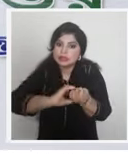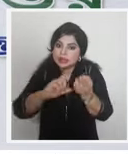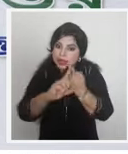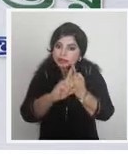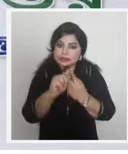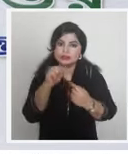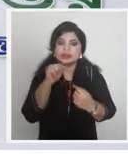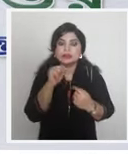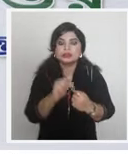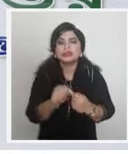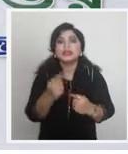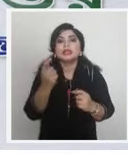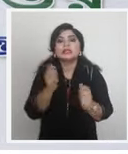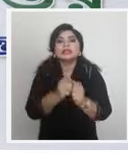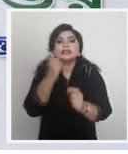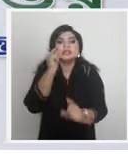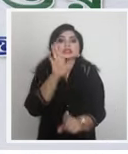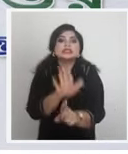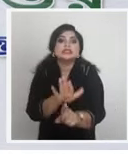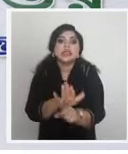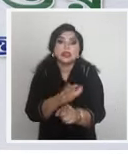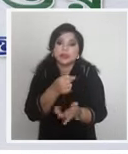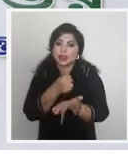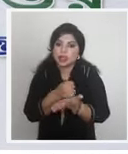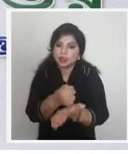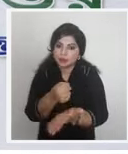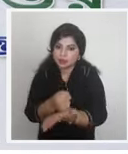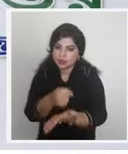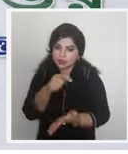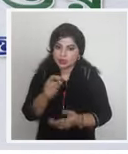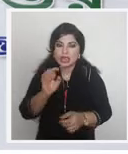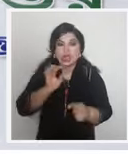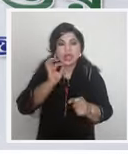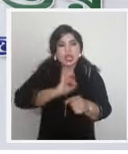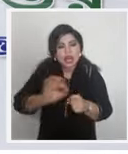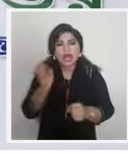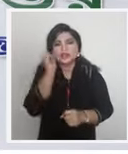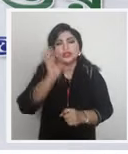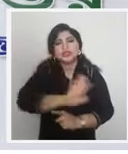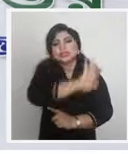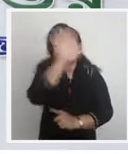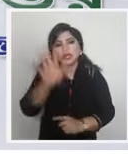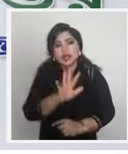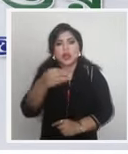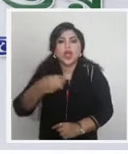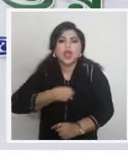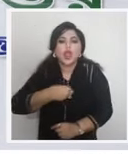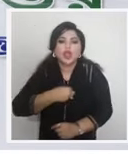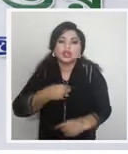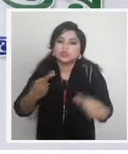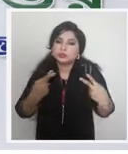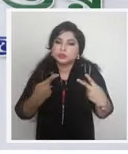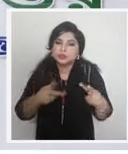প্রতি বিনম্র শ্রদ্ধা জানাই। শুধু চিকিৎসক না, সকল ধরনের